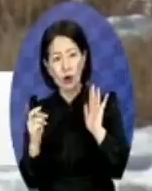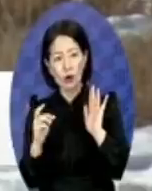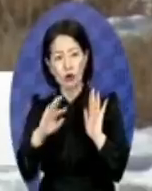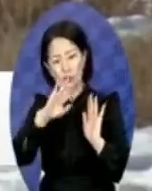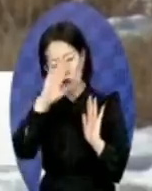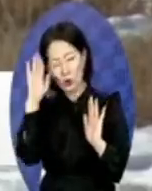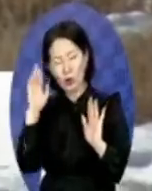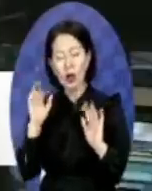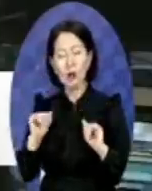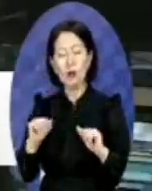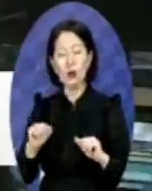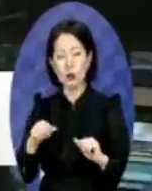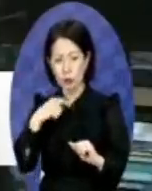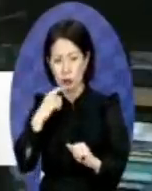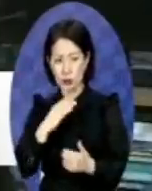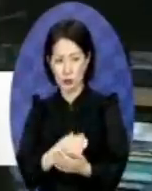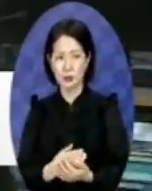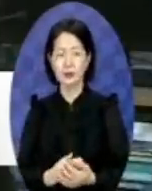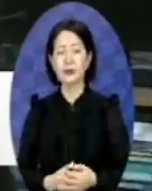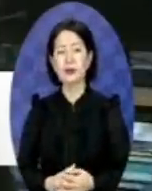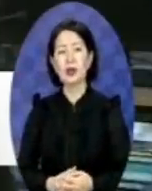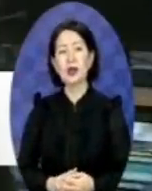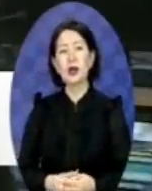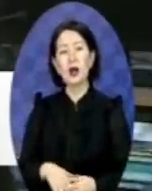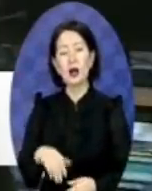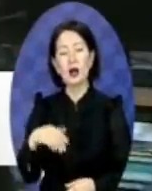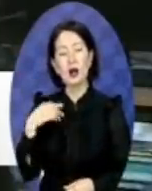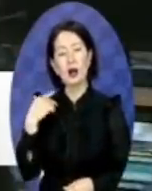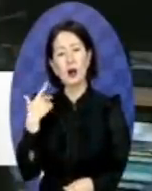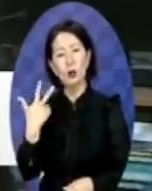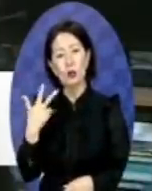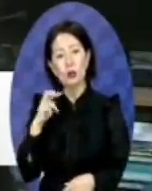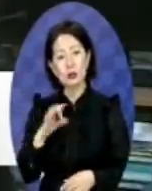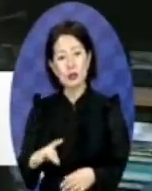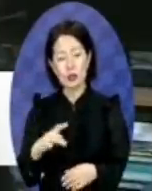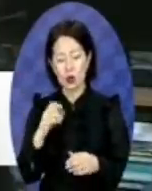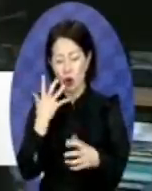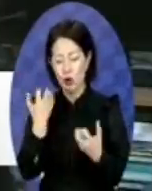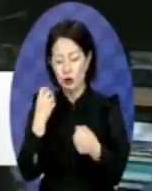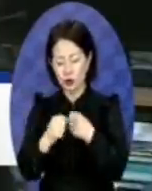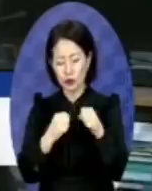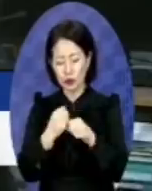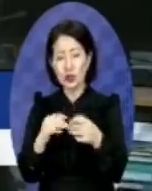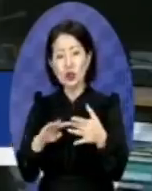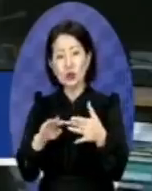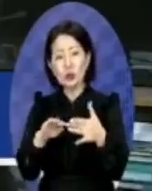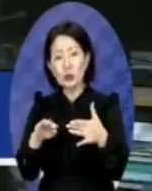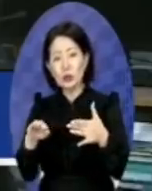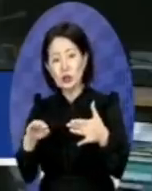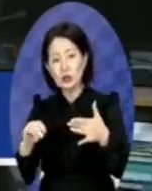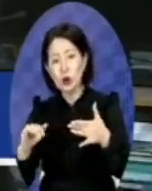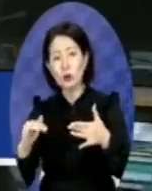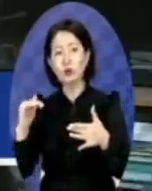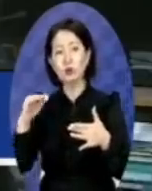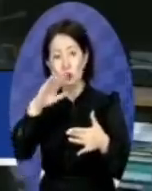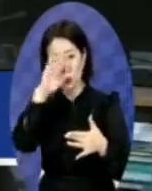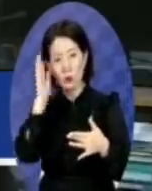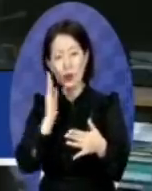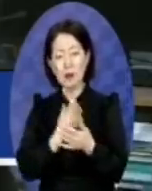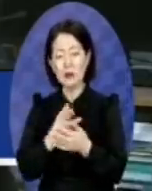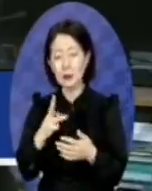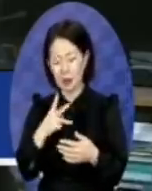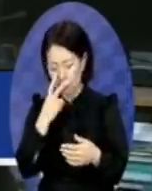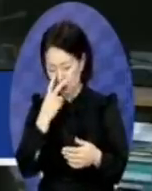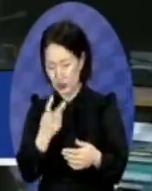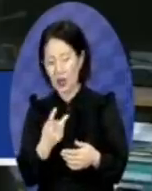болох юм байна. 3 сар маань олон жилийн дунджаас бас ихэнх нутгаараа нэг дулаан байхаар ийм юм гарцсан байгаа.